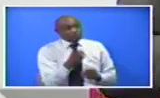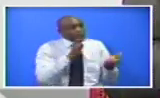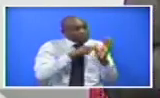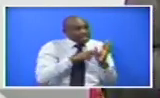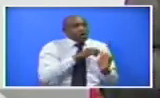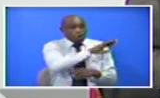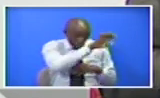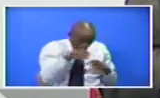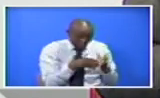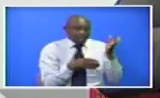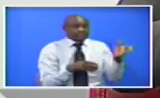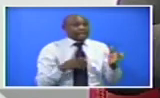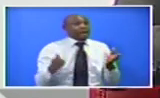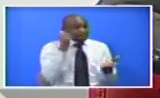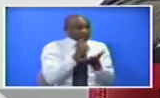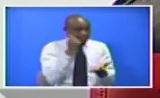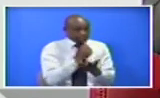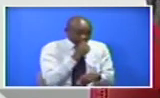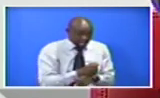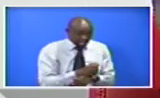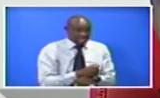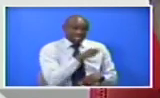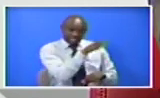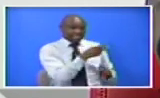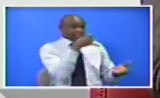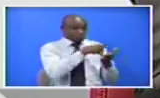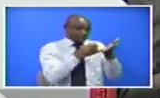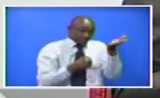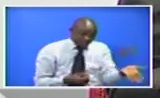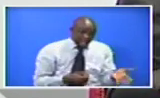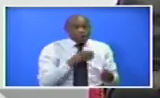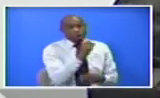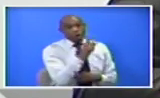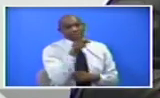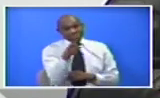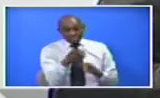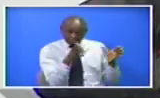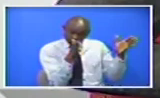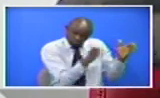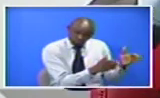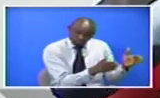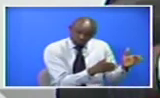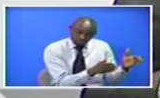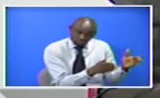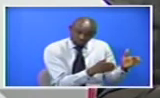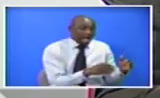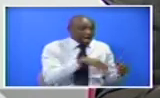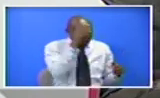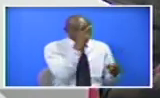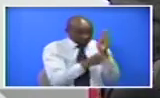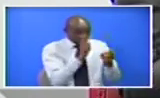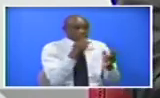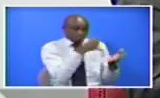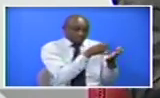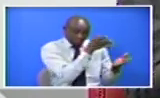wale watakaoteuliwa baadaye ndio kuwe na hivi vyeo ndani ya wale, ama kutakuwa na hawa tuseme wamechukua idadi ya juu kabisa 22,